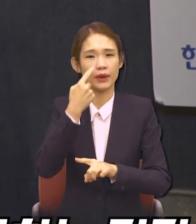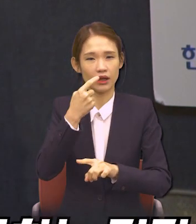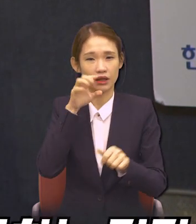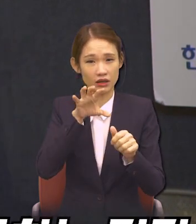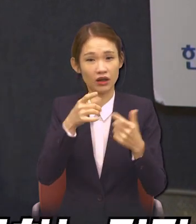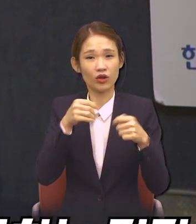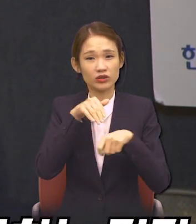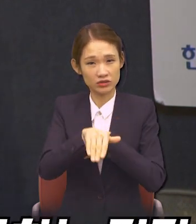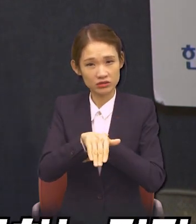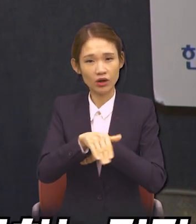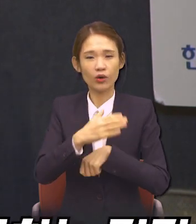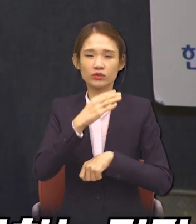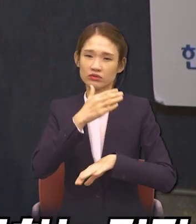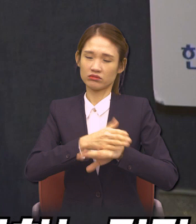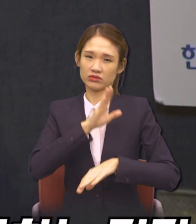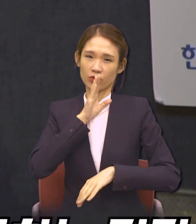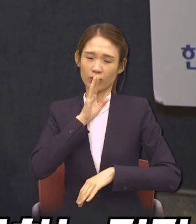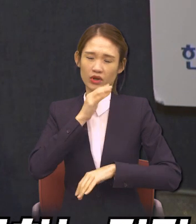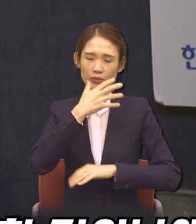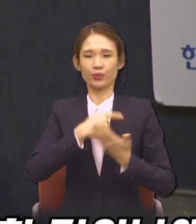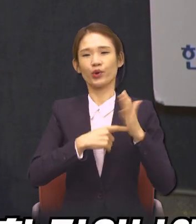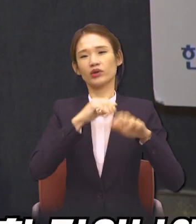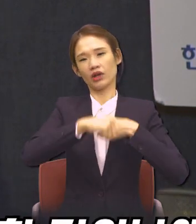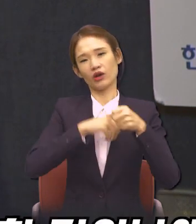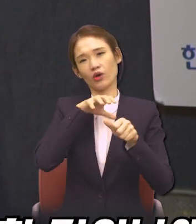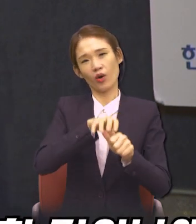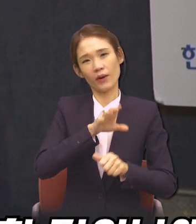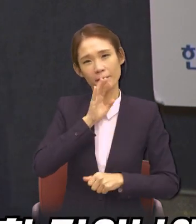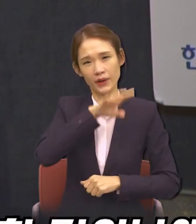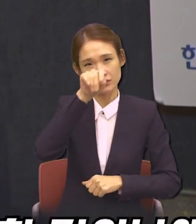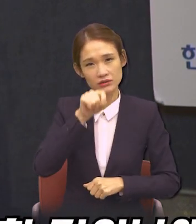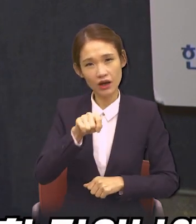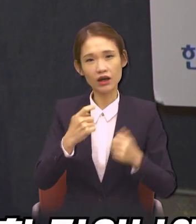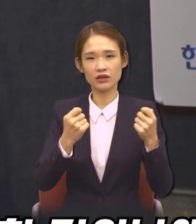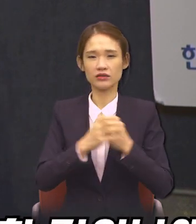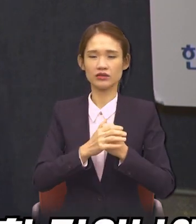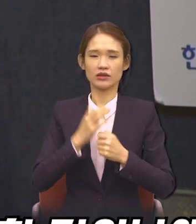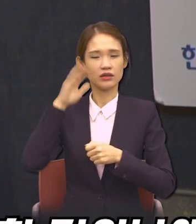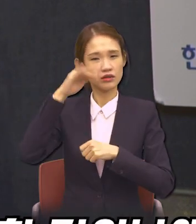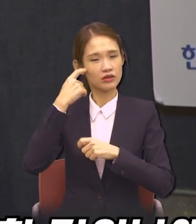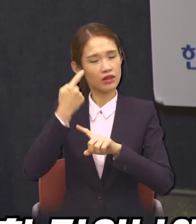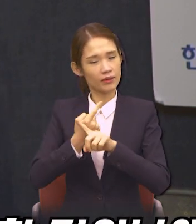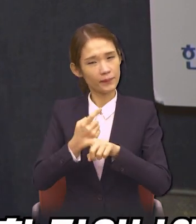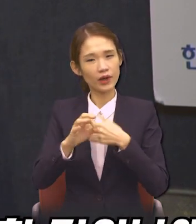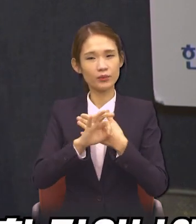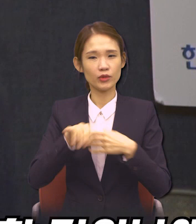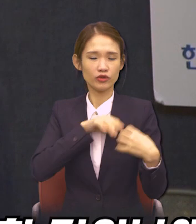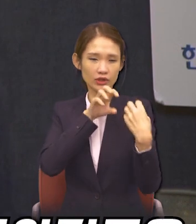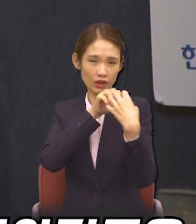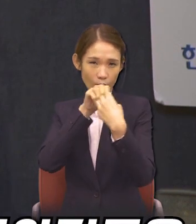뭐 이런 것도 과연 표현의 자유를 억압하는 건가? 그건 어떻게 보면 우리가 어떤 대화를